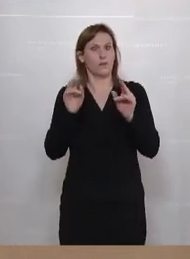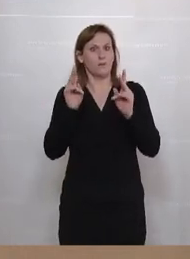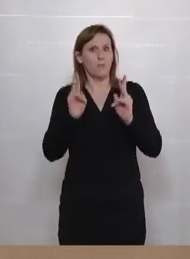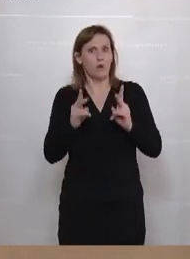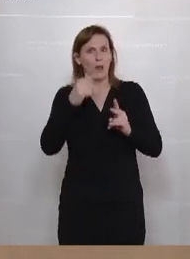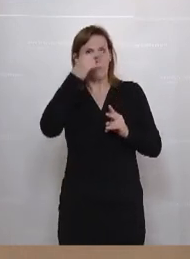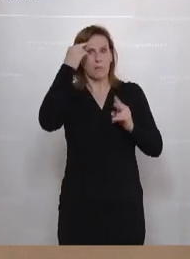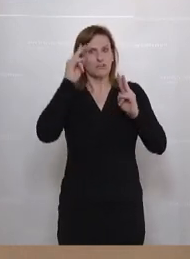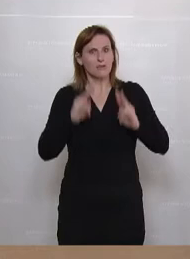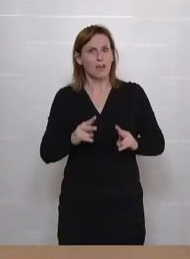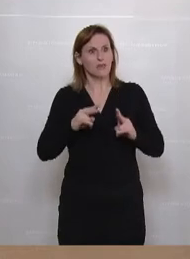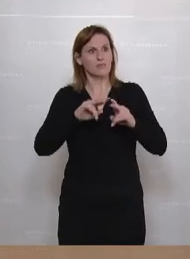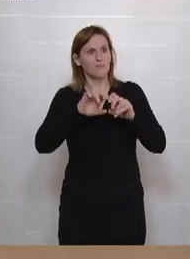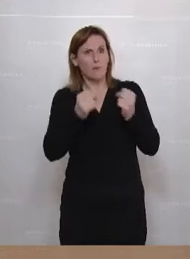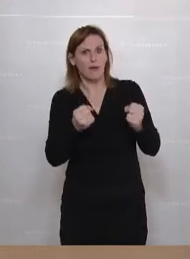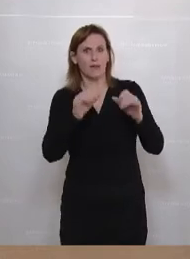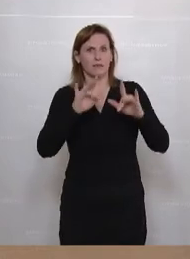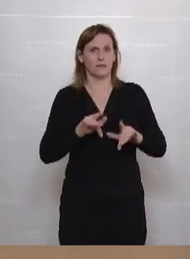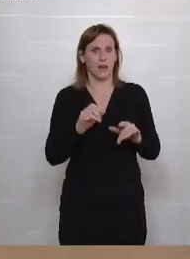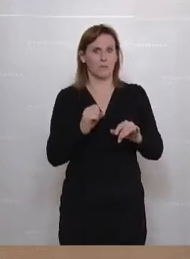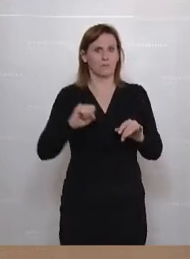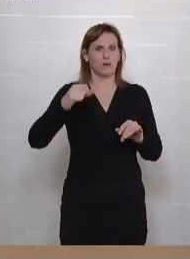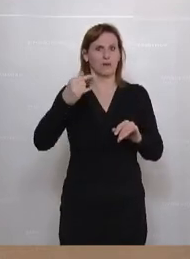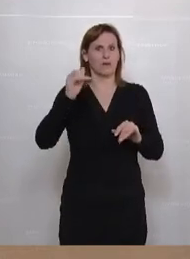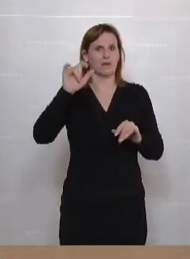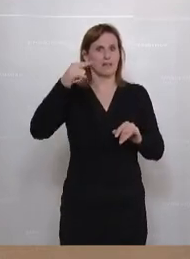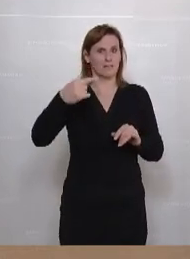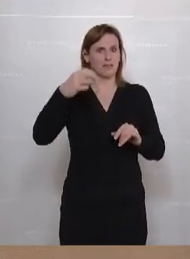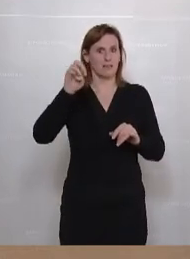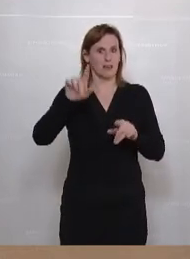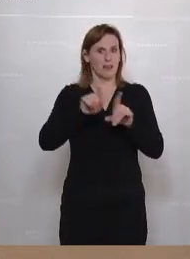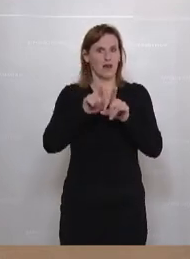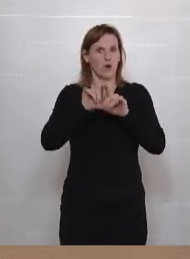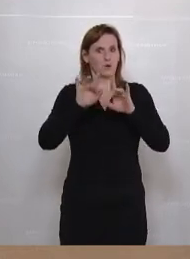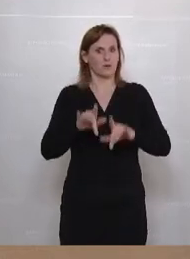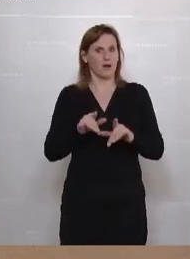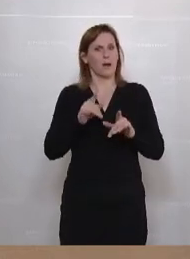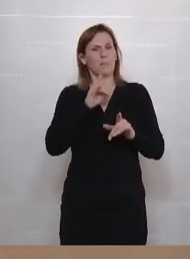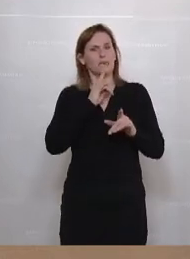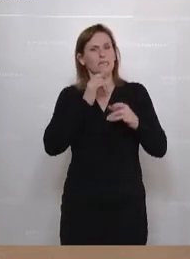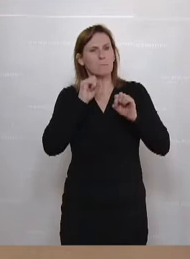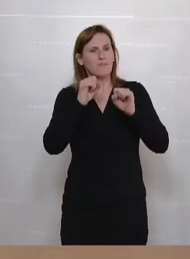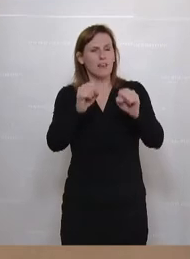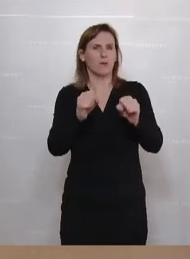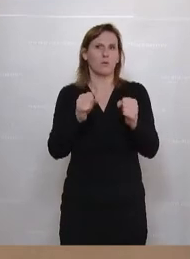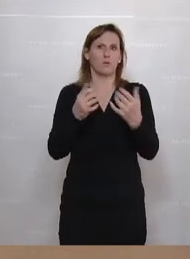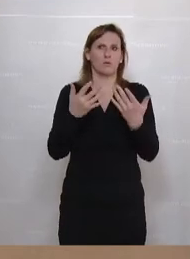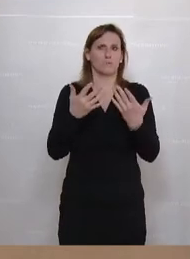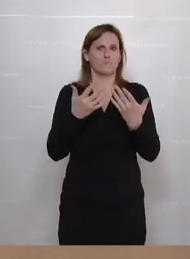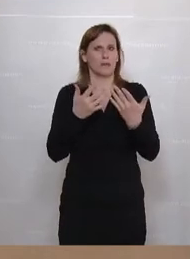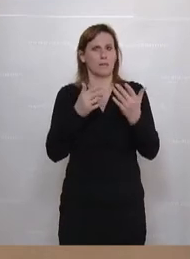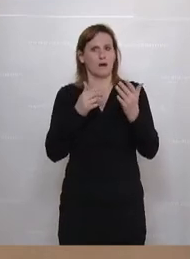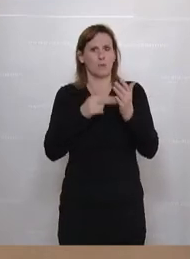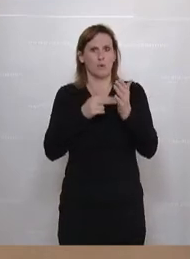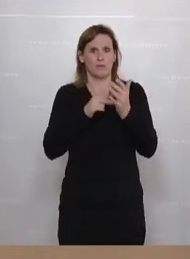also Menschenrechtsverbrechen in der Region Tigray. Es gibt also eine gewisse Bewegung, aber ganz offen, wir sind noch lange